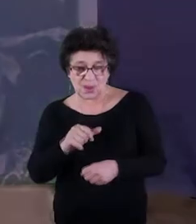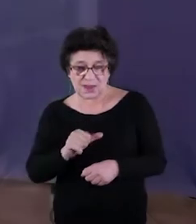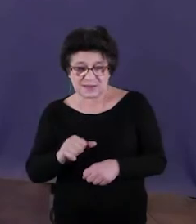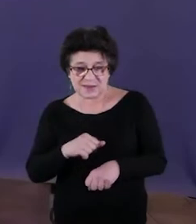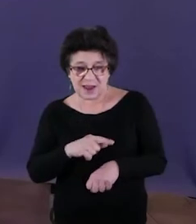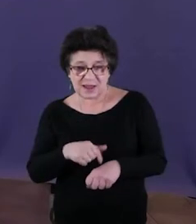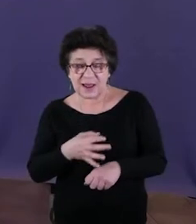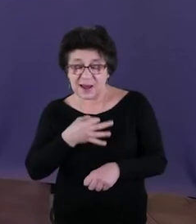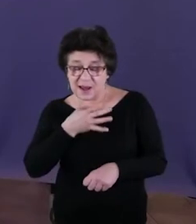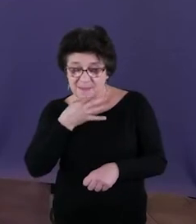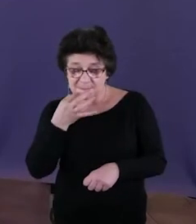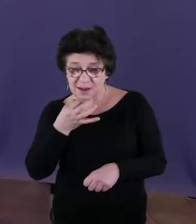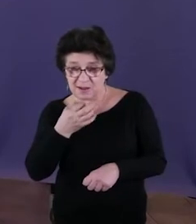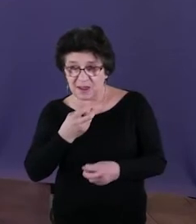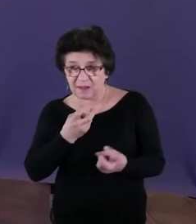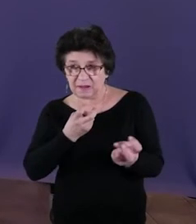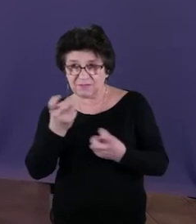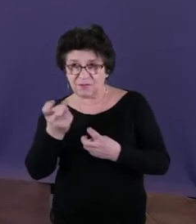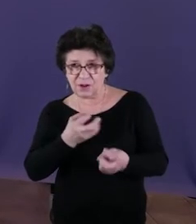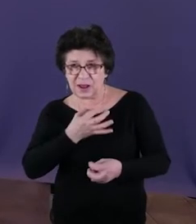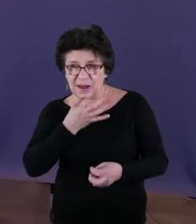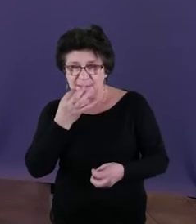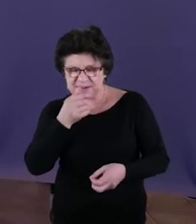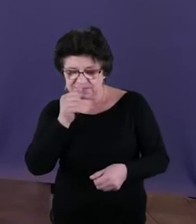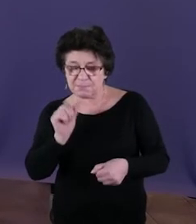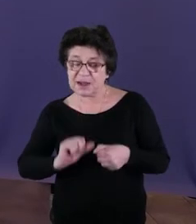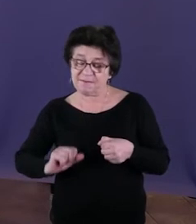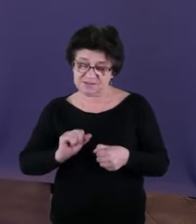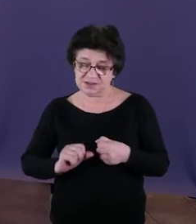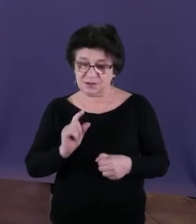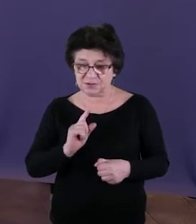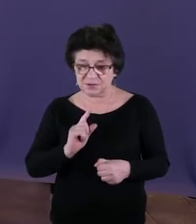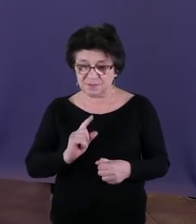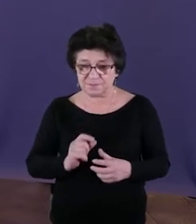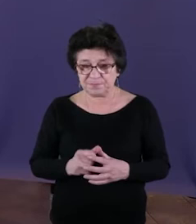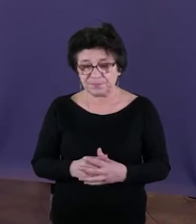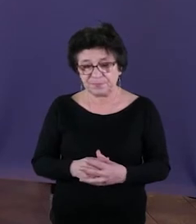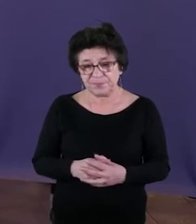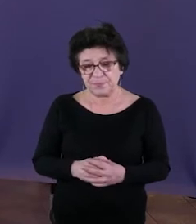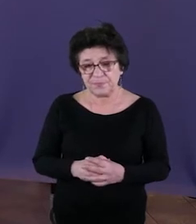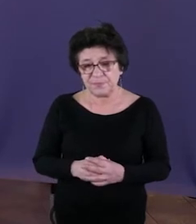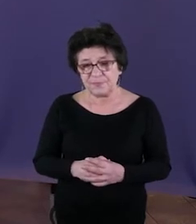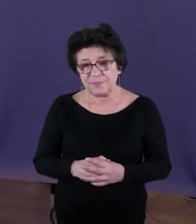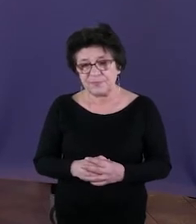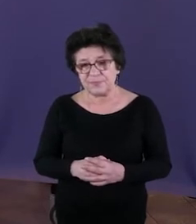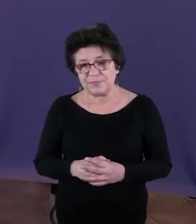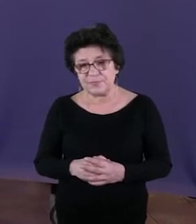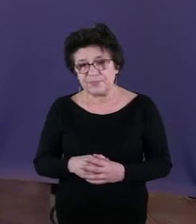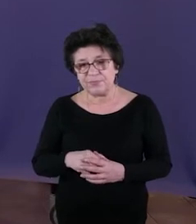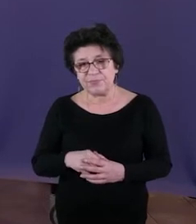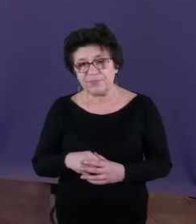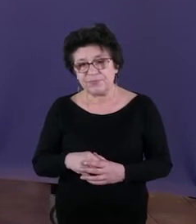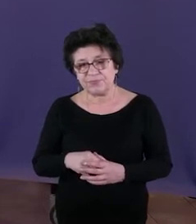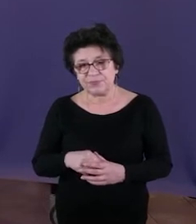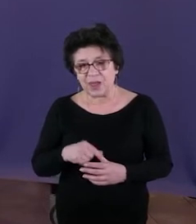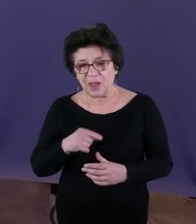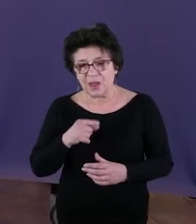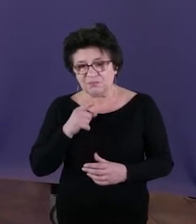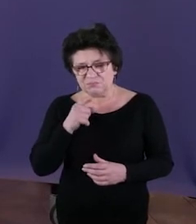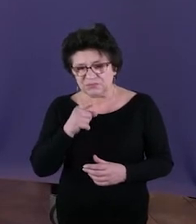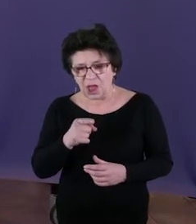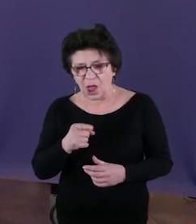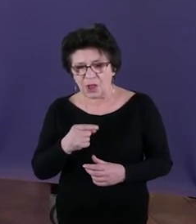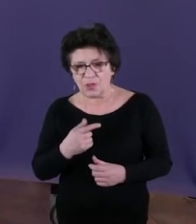sprawdzać już przed wojną obraz był matejkowski był No budzi wielkie emocje